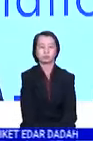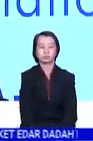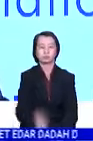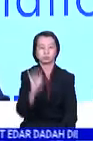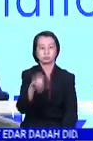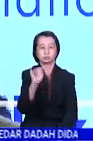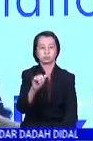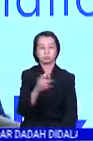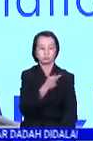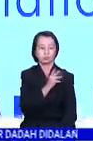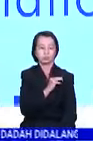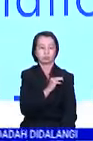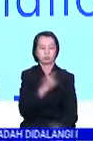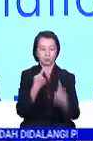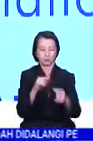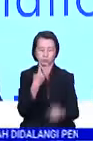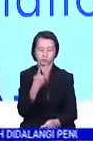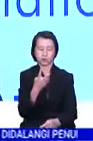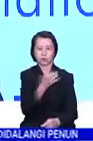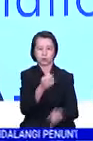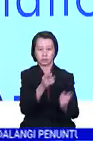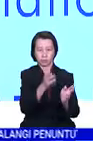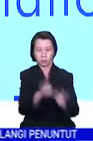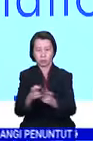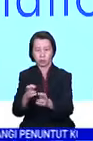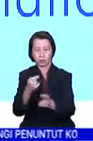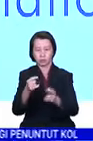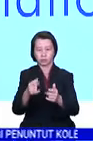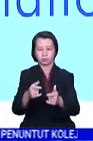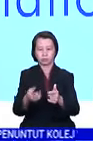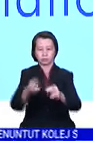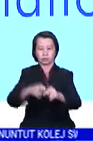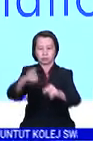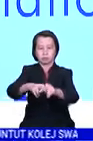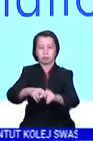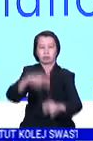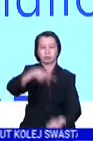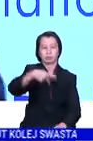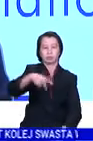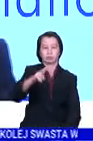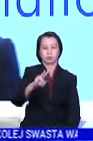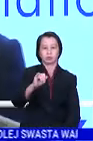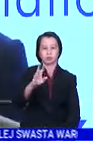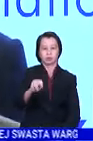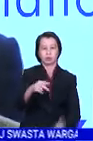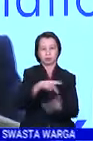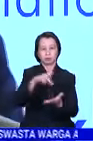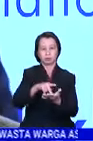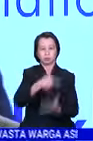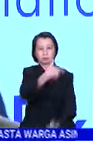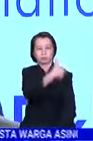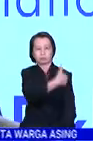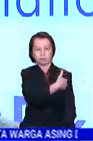Dan kementerian sedang meneliti dan merancang untuk memperluaskan PPVIN ataupun pusat pemberian